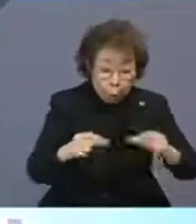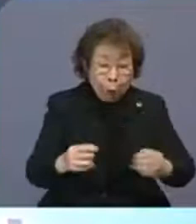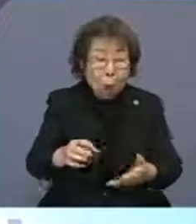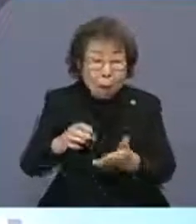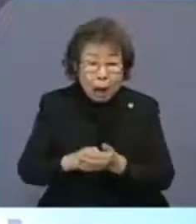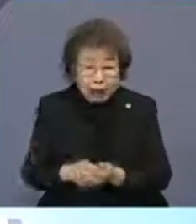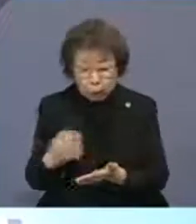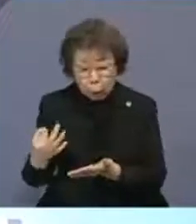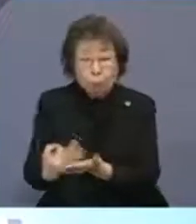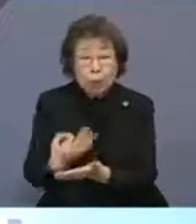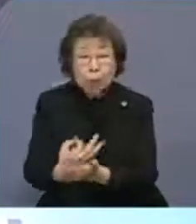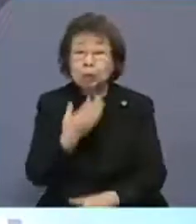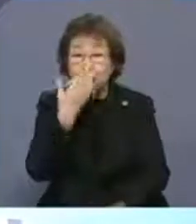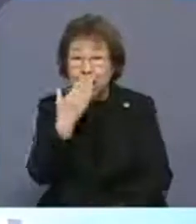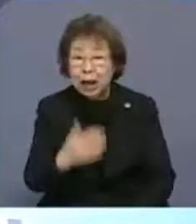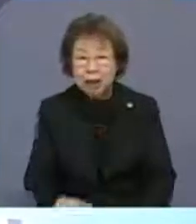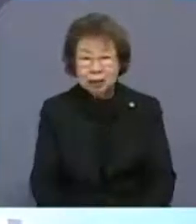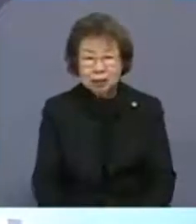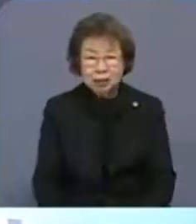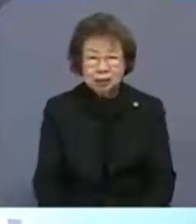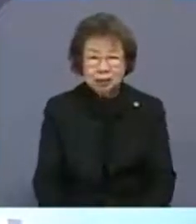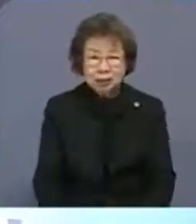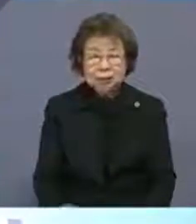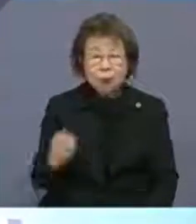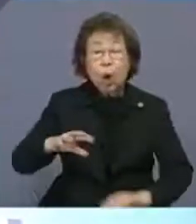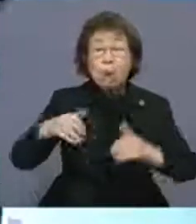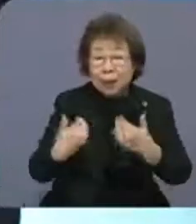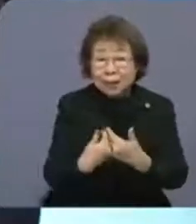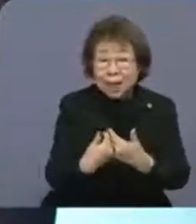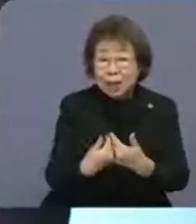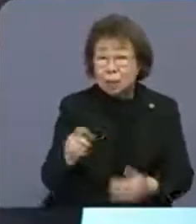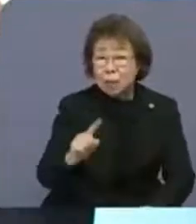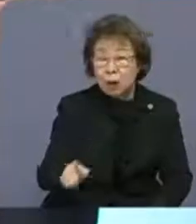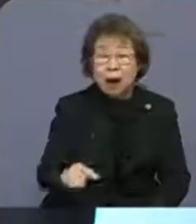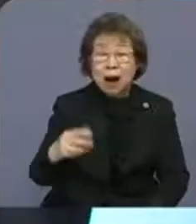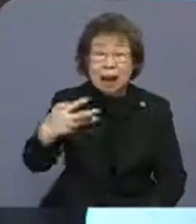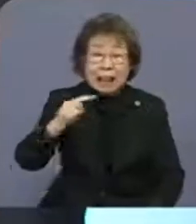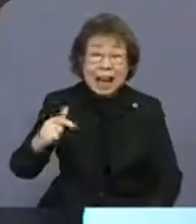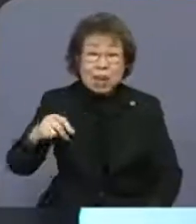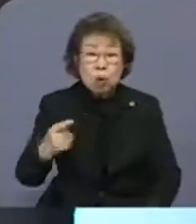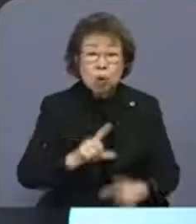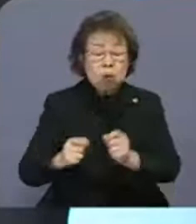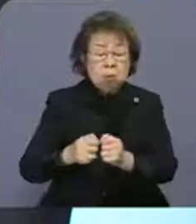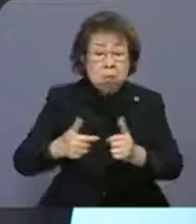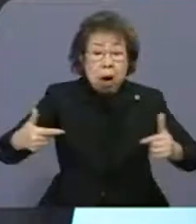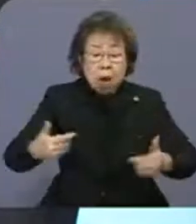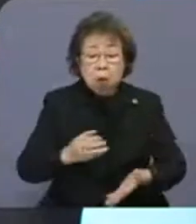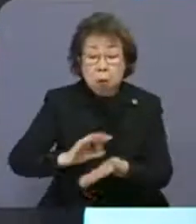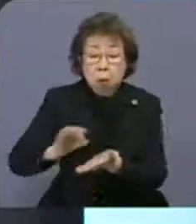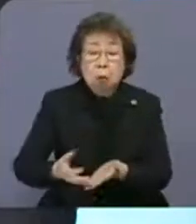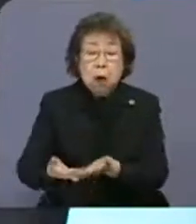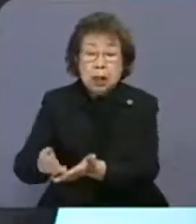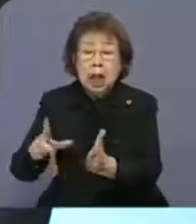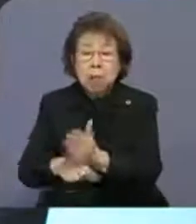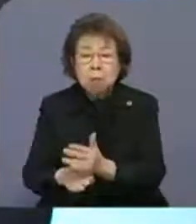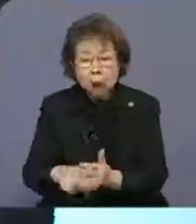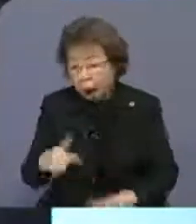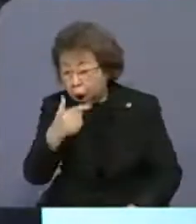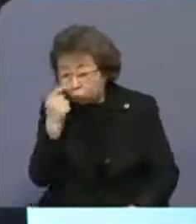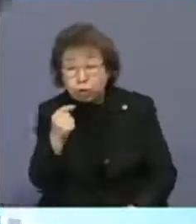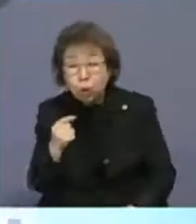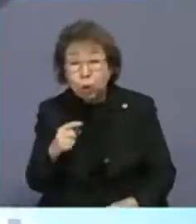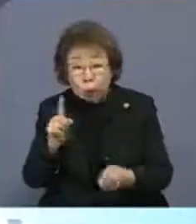돈을 벌 수도 있고요 이 반대로 이 탄소를 더 많이 배출한 기업은 시장에서 부족한